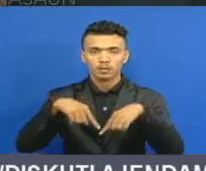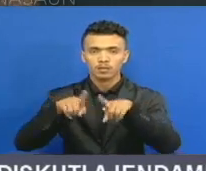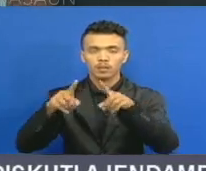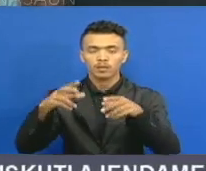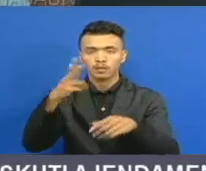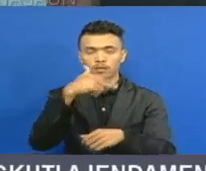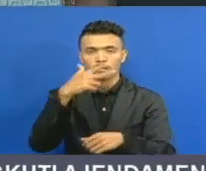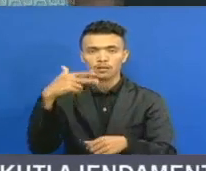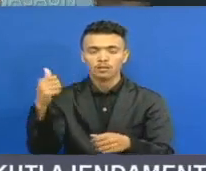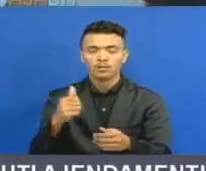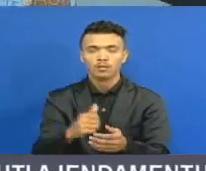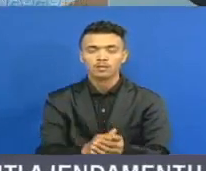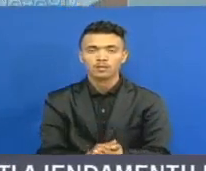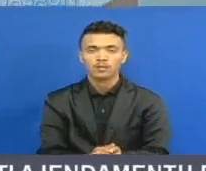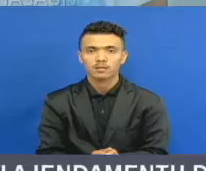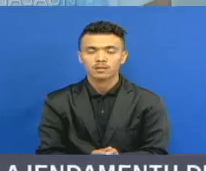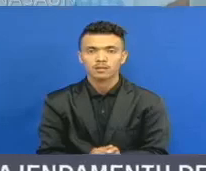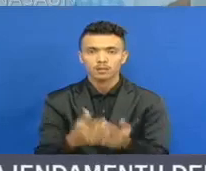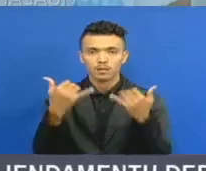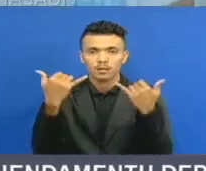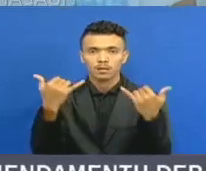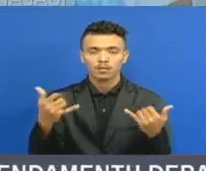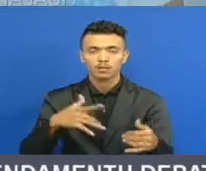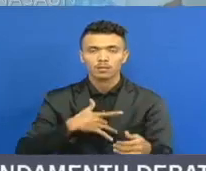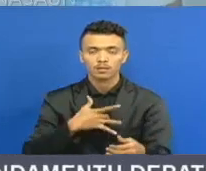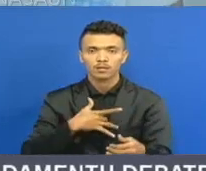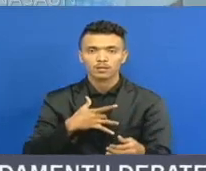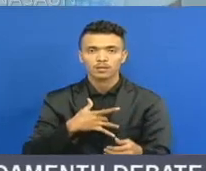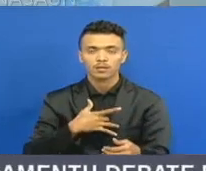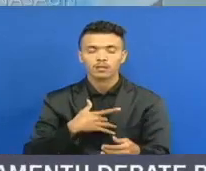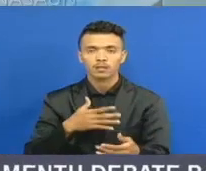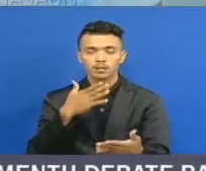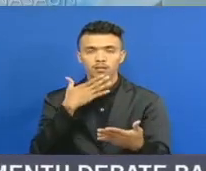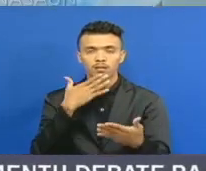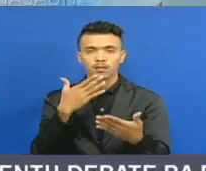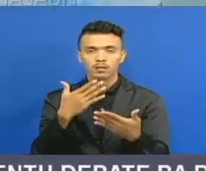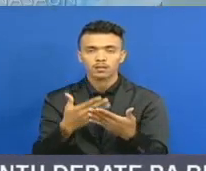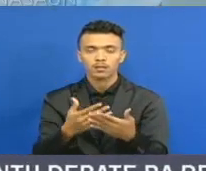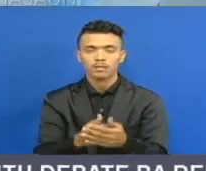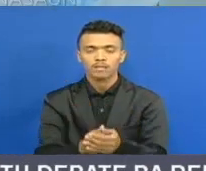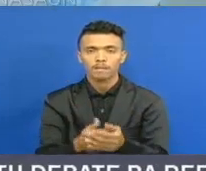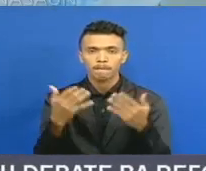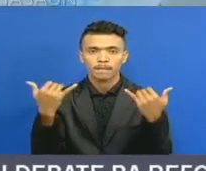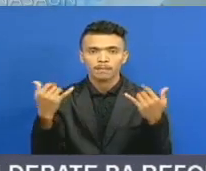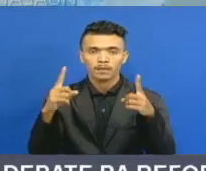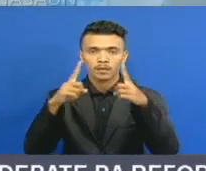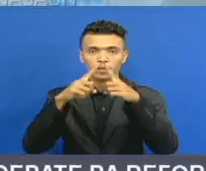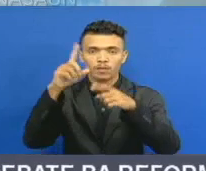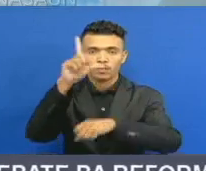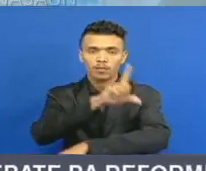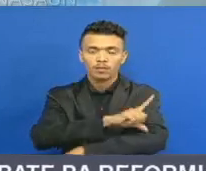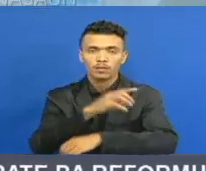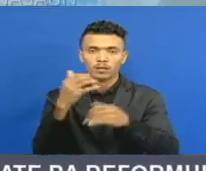silom semanggi to in lorong tisite ni yang curing kota teo mana ho in hau